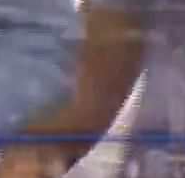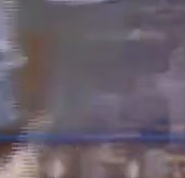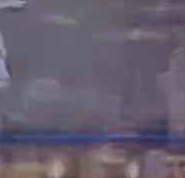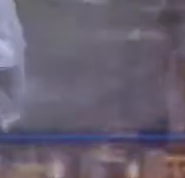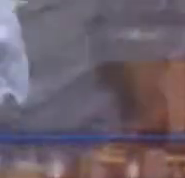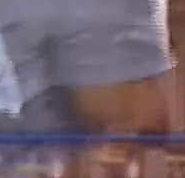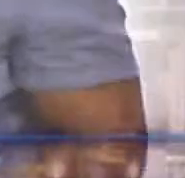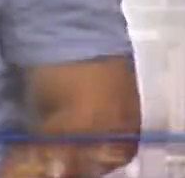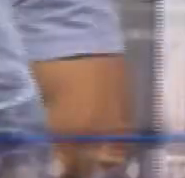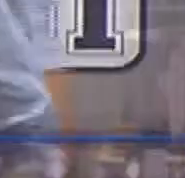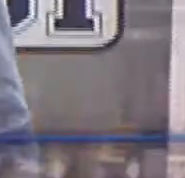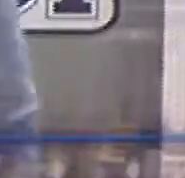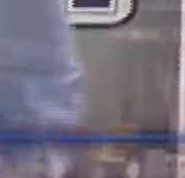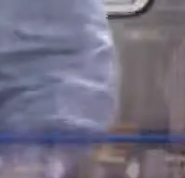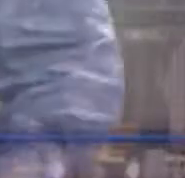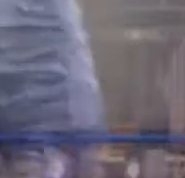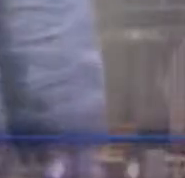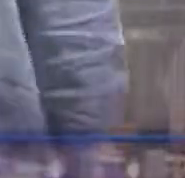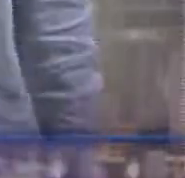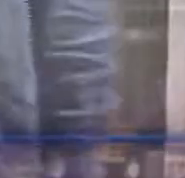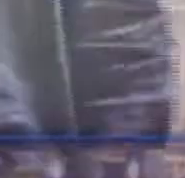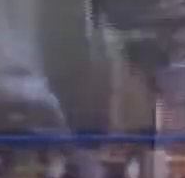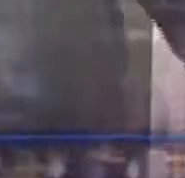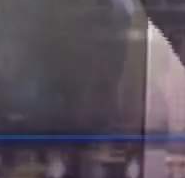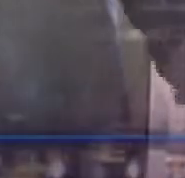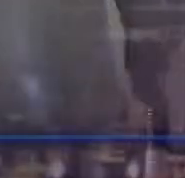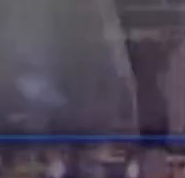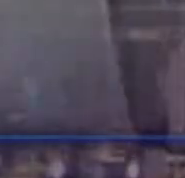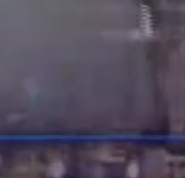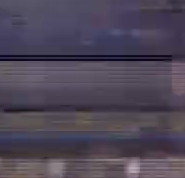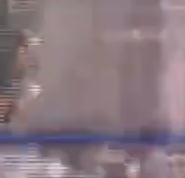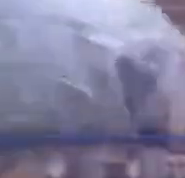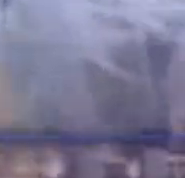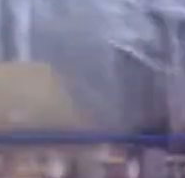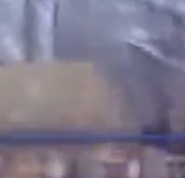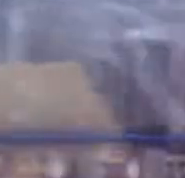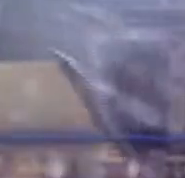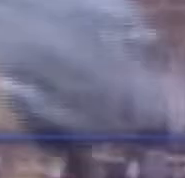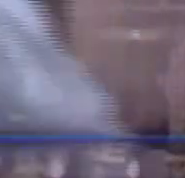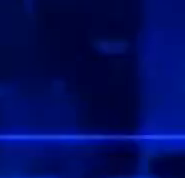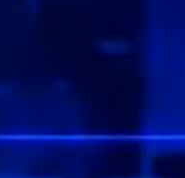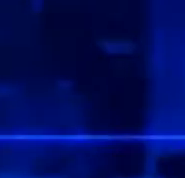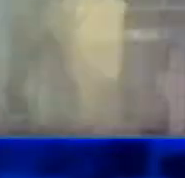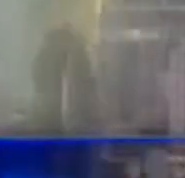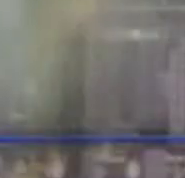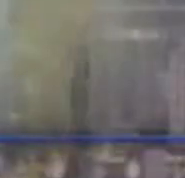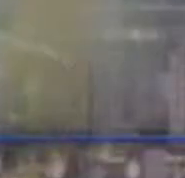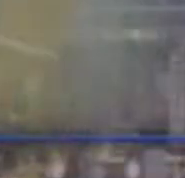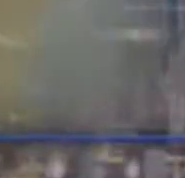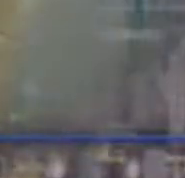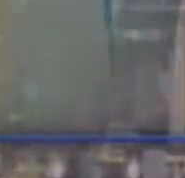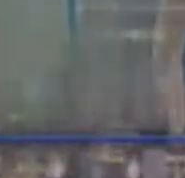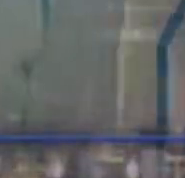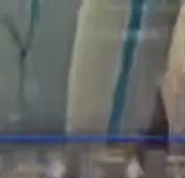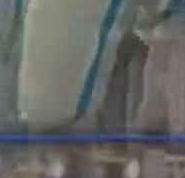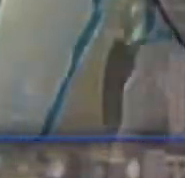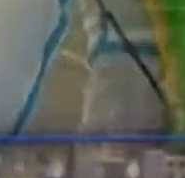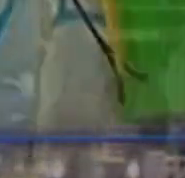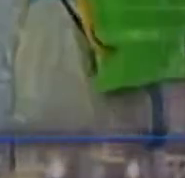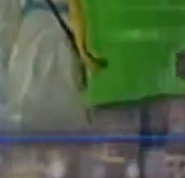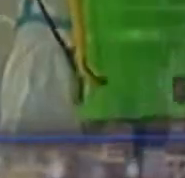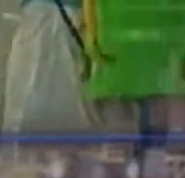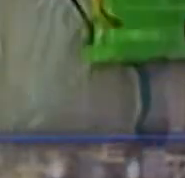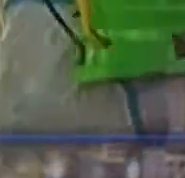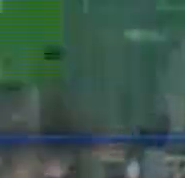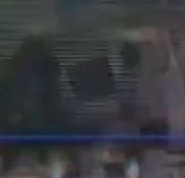Julian Ongpin, inabswelto ng korte sa kasong illegal possession of illegal drugs. At datos ng DOH